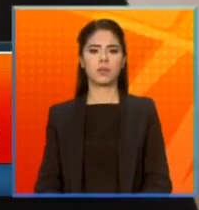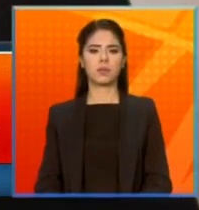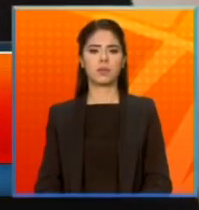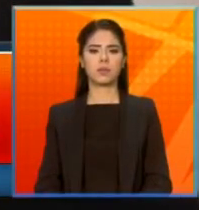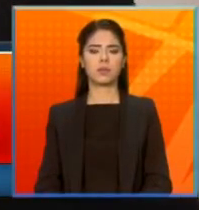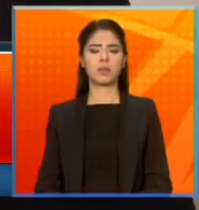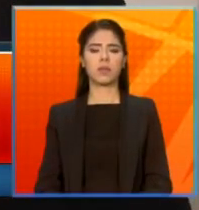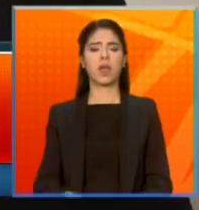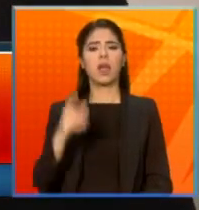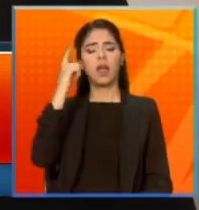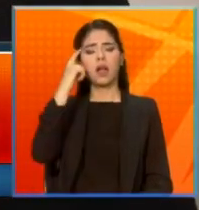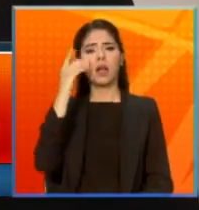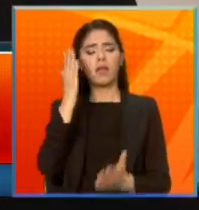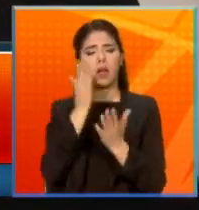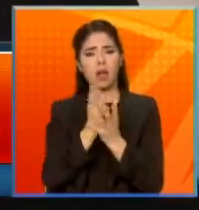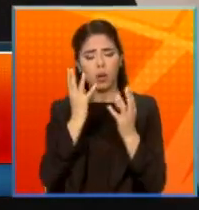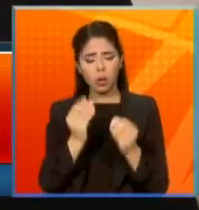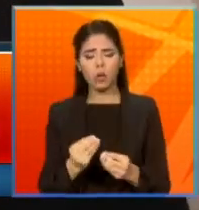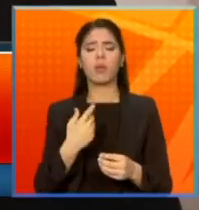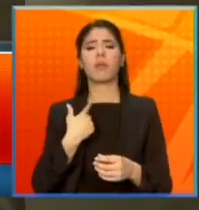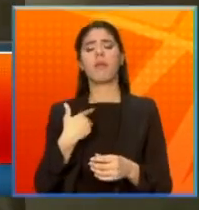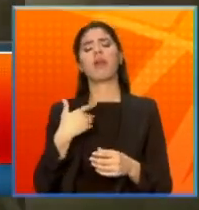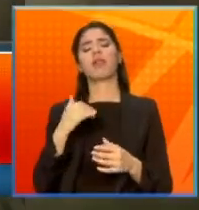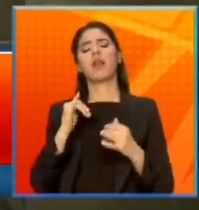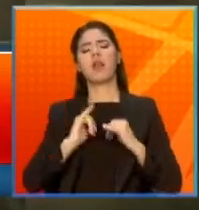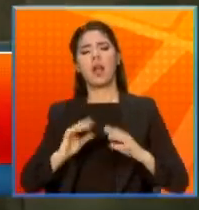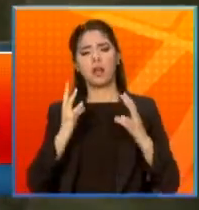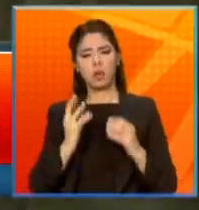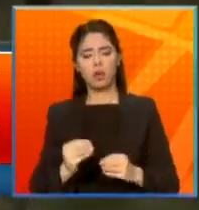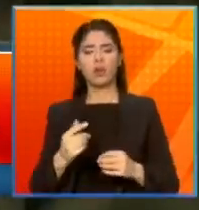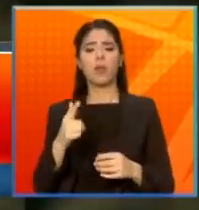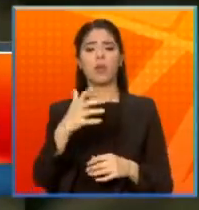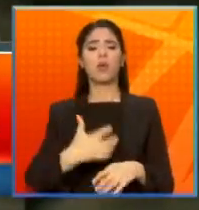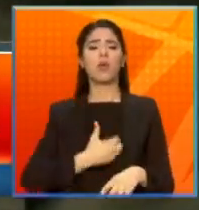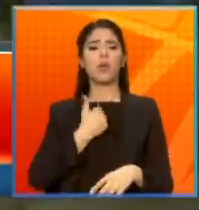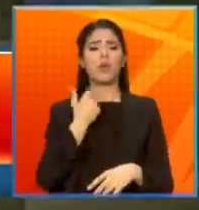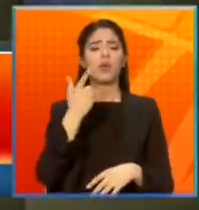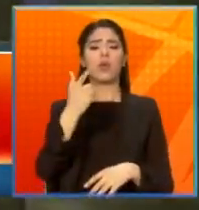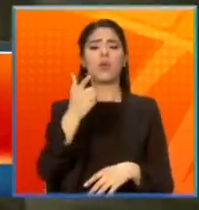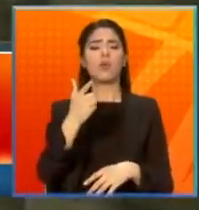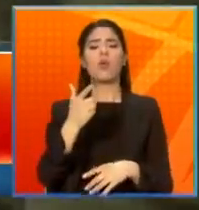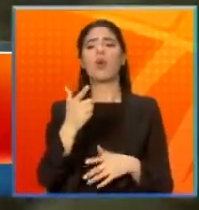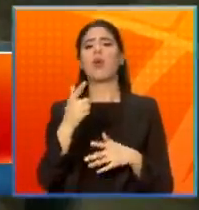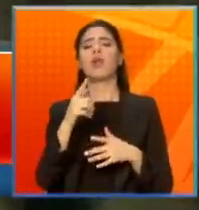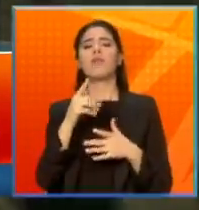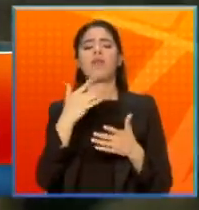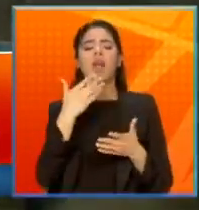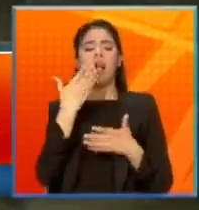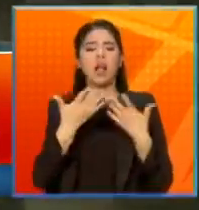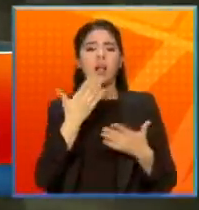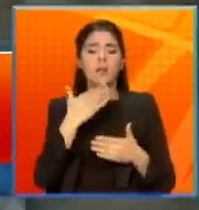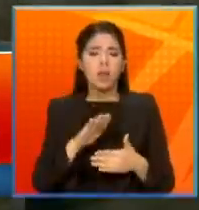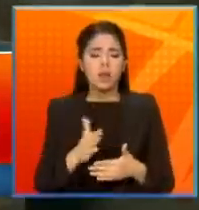Kafamızı sallat taşına koyarsan benim yangınım o zaman sürecek. Çünkü yaşadığı acının ne tarifi ne de tesellisi var.